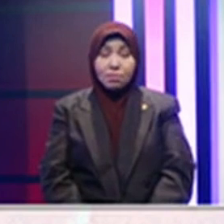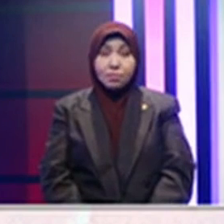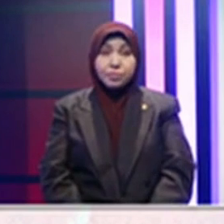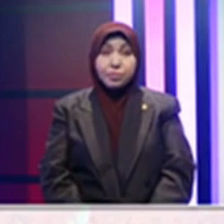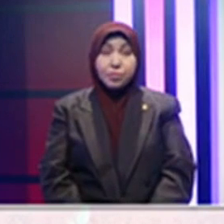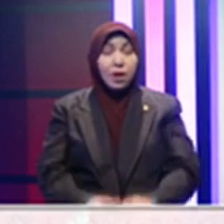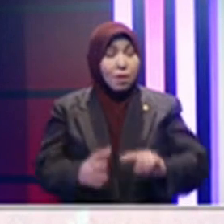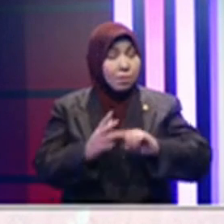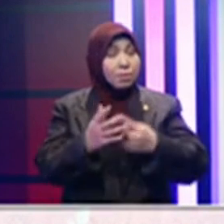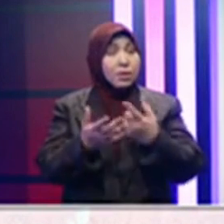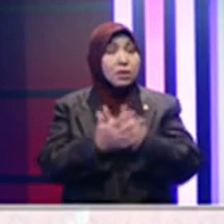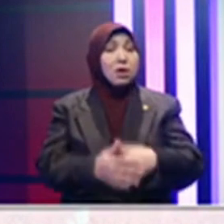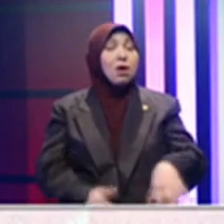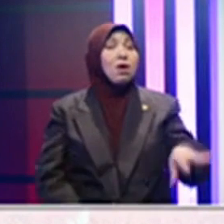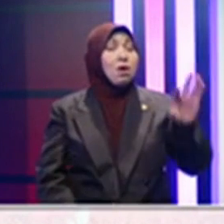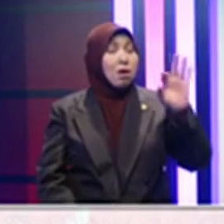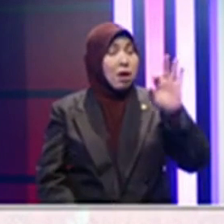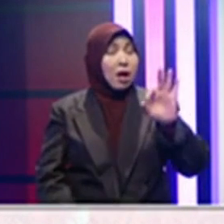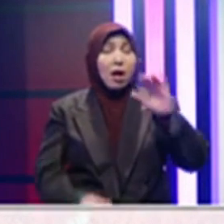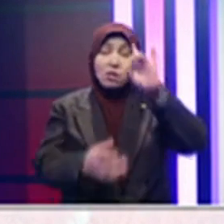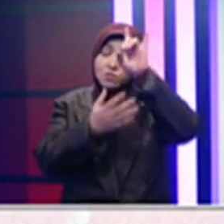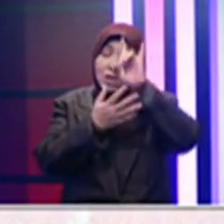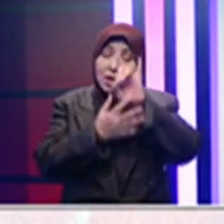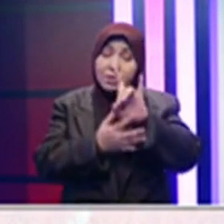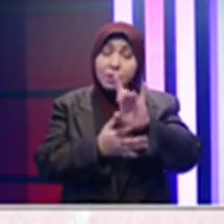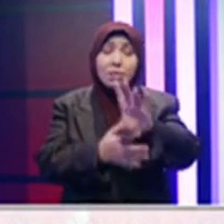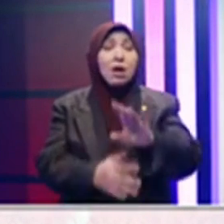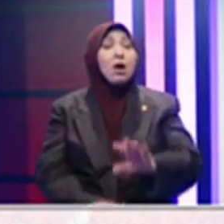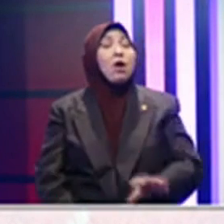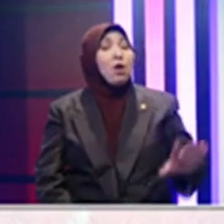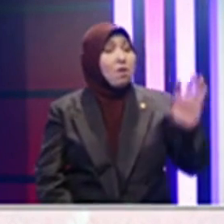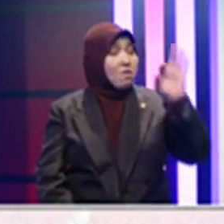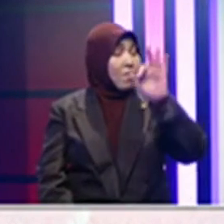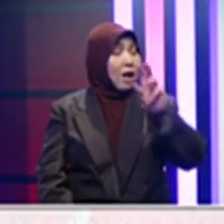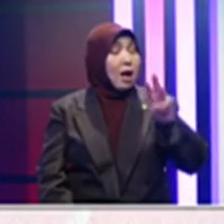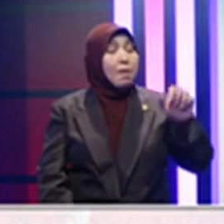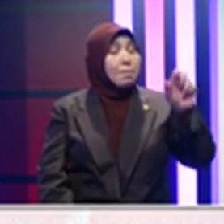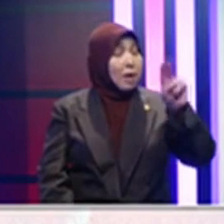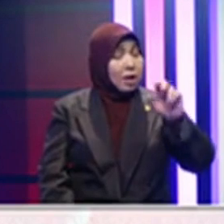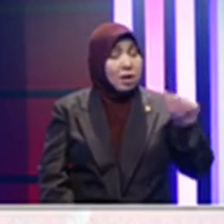Bermula daripada fa'amanat, a'udzubillahi minasyaitonirrajim. Fa'amanat